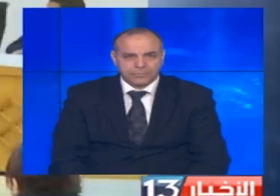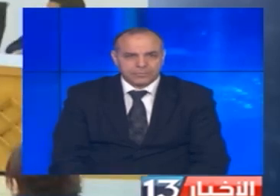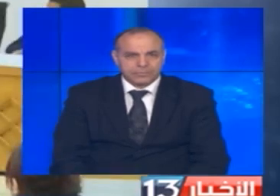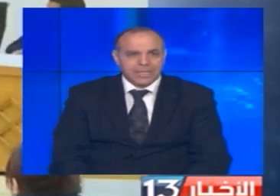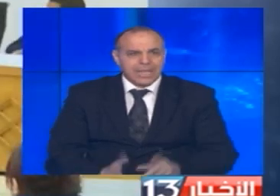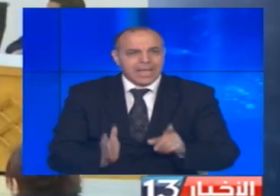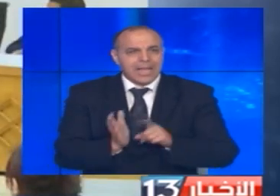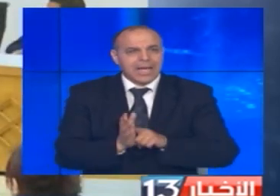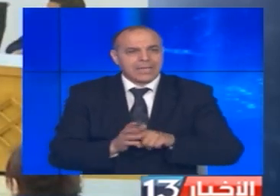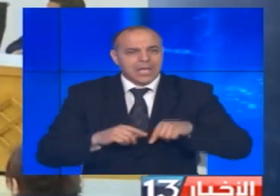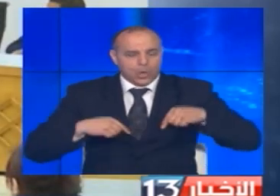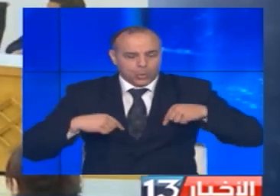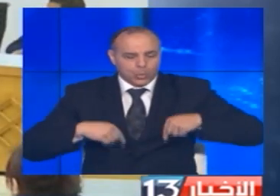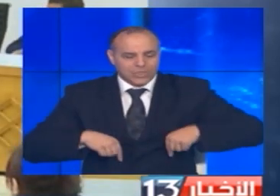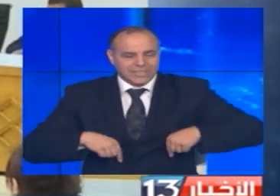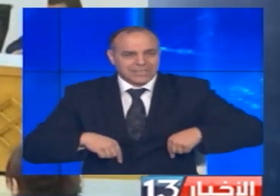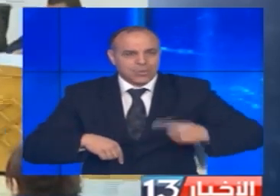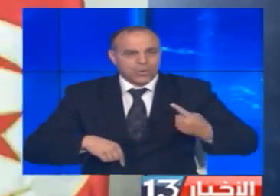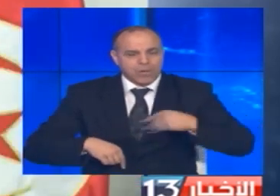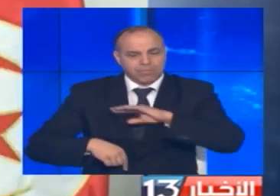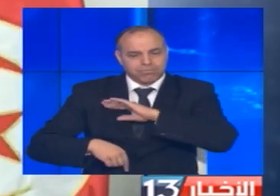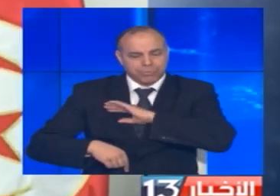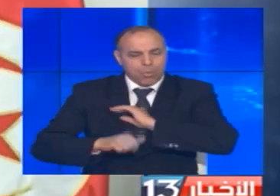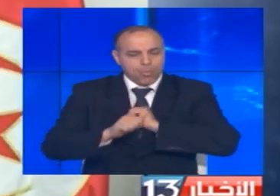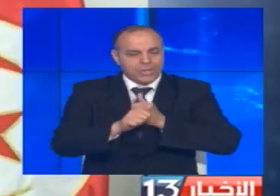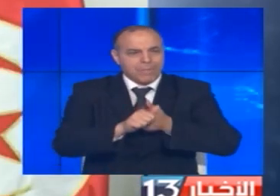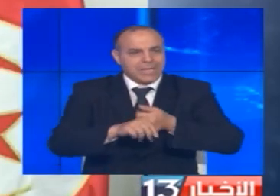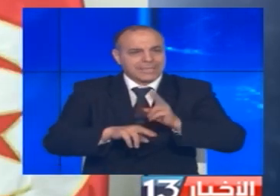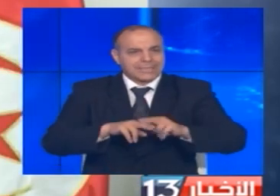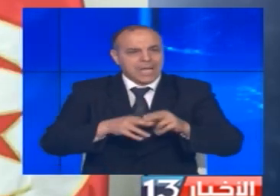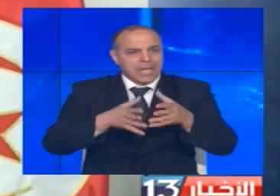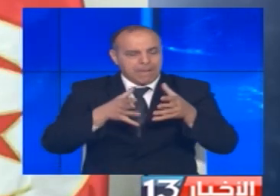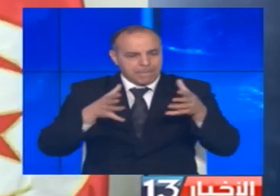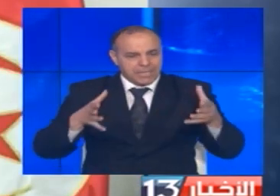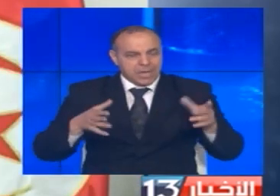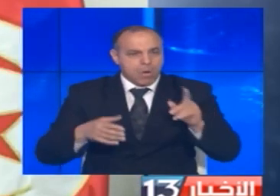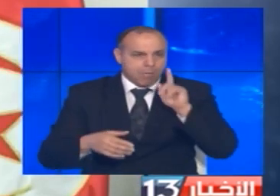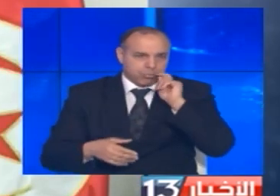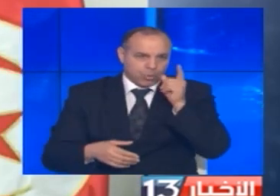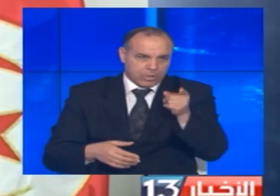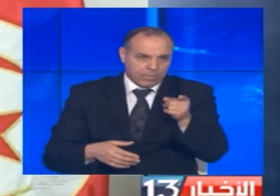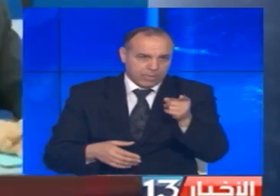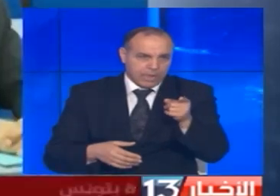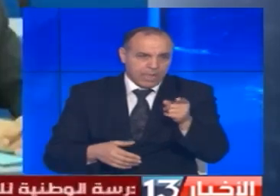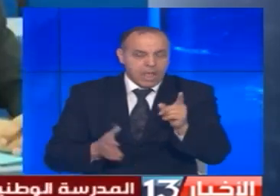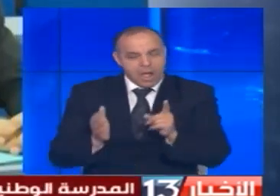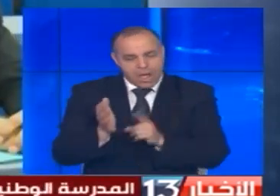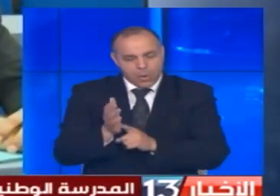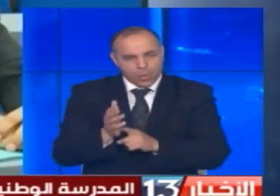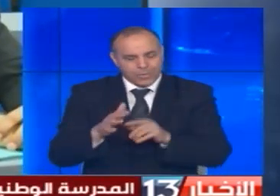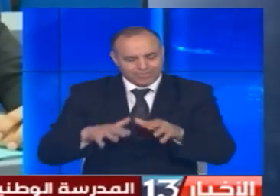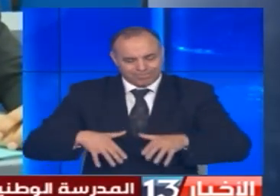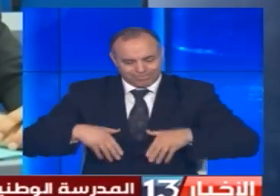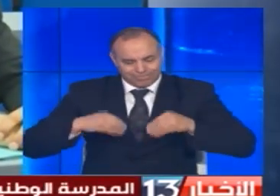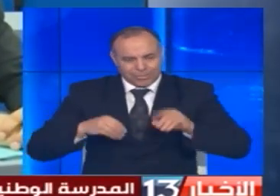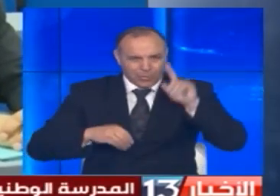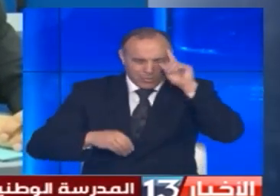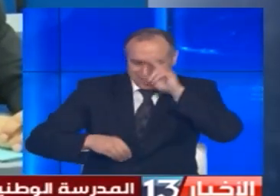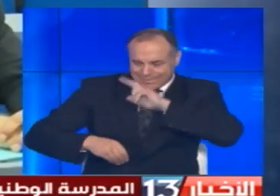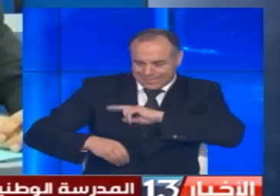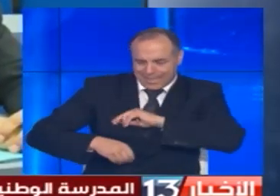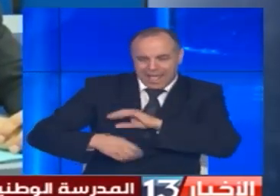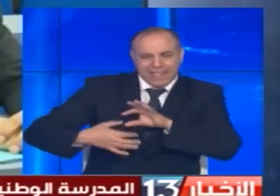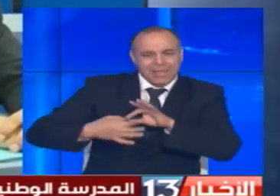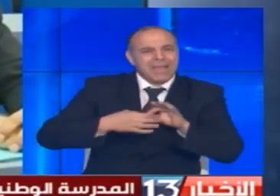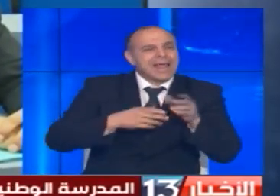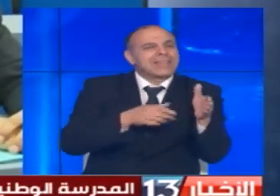أكد الوزير لدى رئيس الحكومة المكلف بمتابعة الإصلاحات الكبرى توفيق الراجحي على أن قانون المغادرة الاختيارية للأعوان